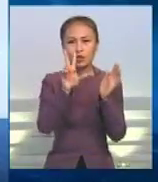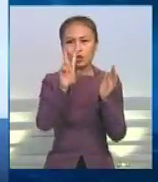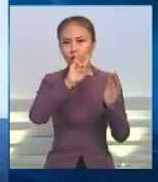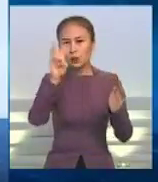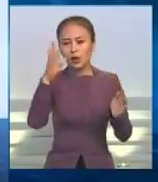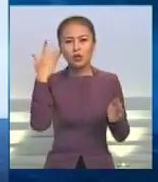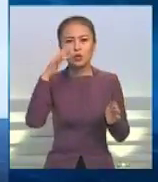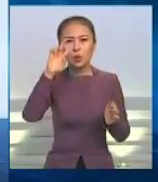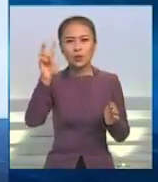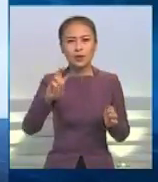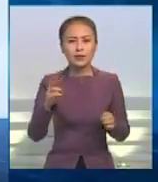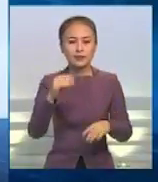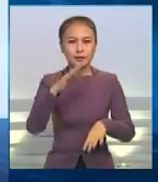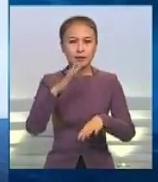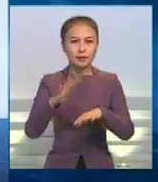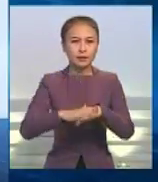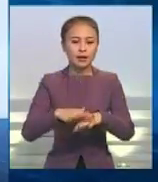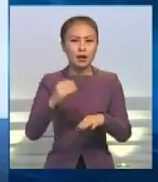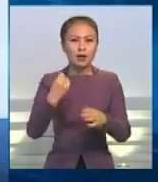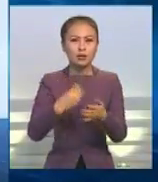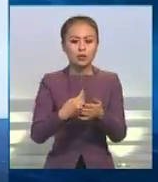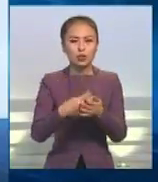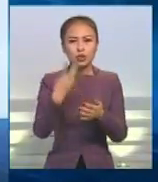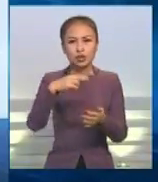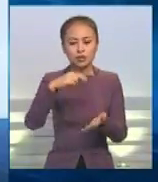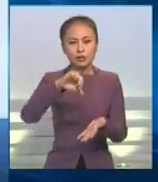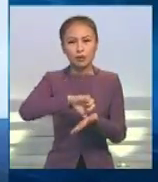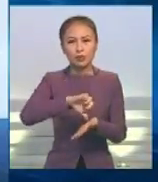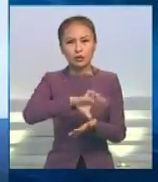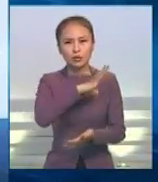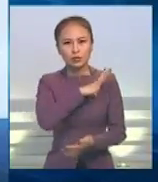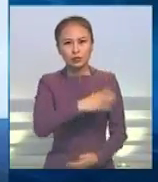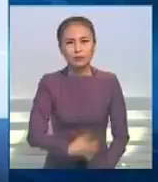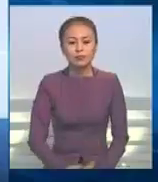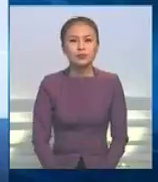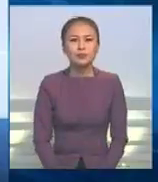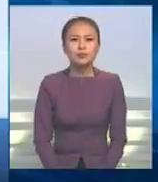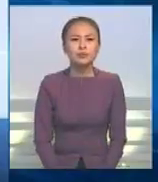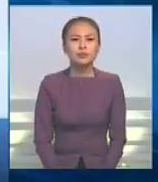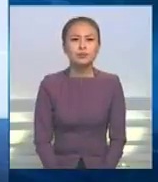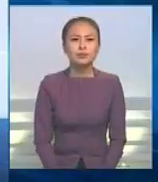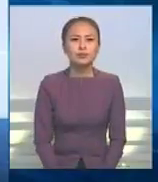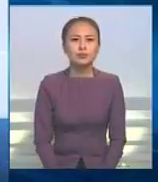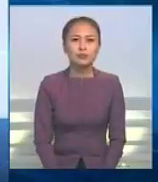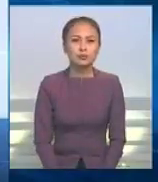83 миллион ақш долларынан асты. Оған қаржы нарығының 20 мүшесі қатысты.